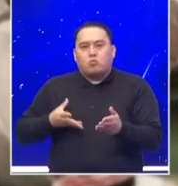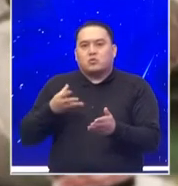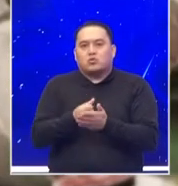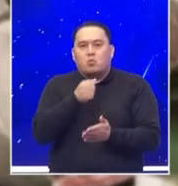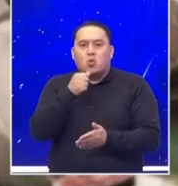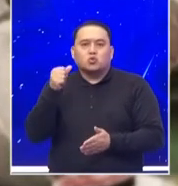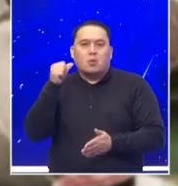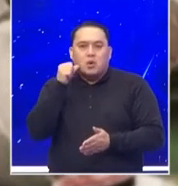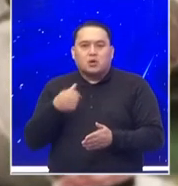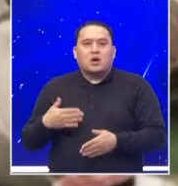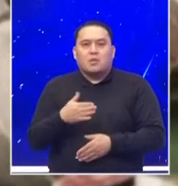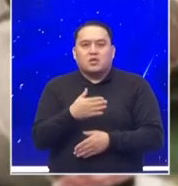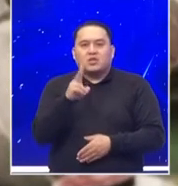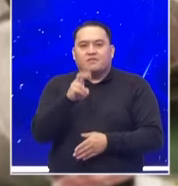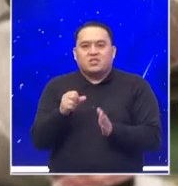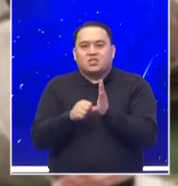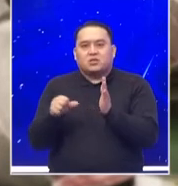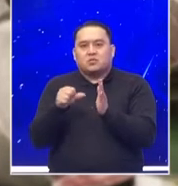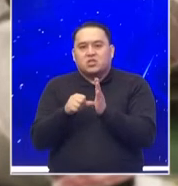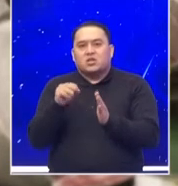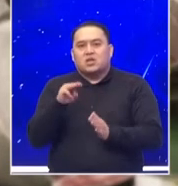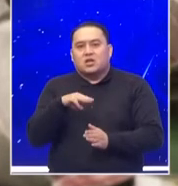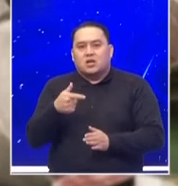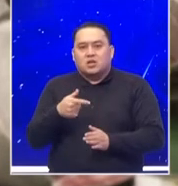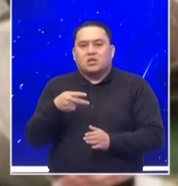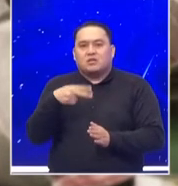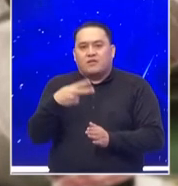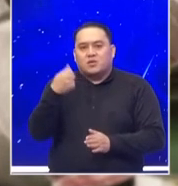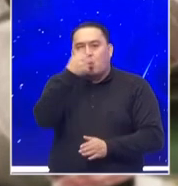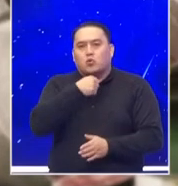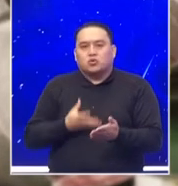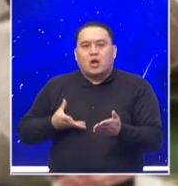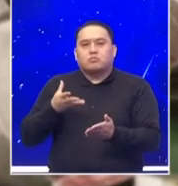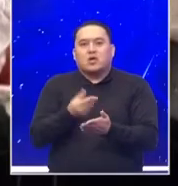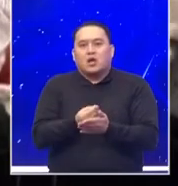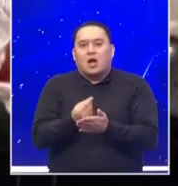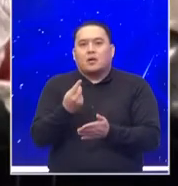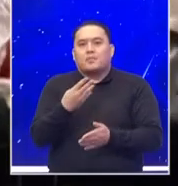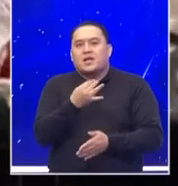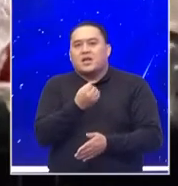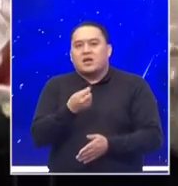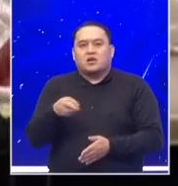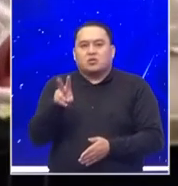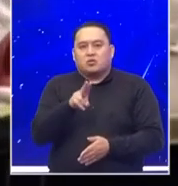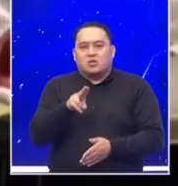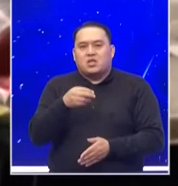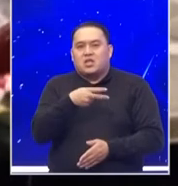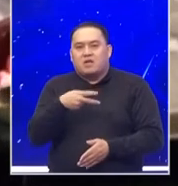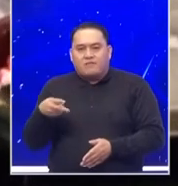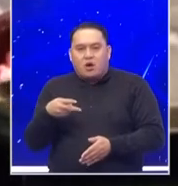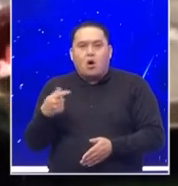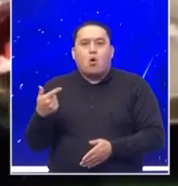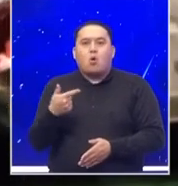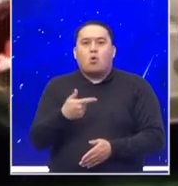прошлом году когда за рыбину в двести семьдесят шесть килограммов 2020 заплатили почти полтора миллиона евро голубой тунец